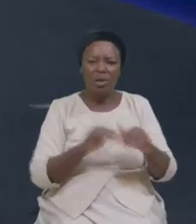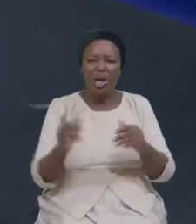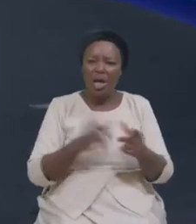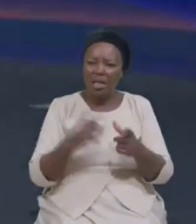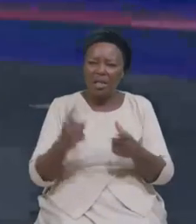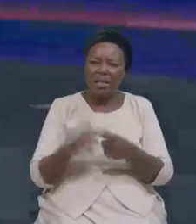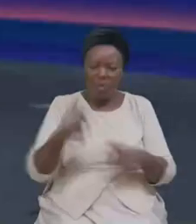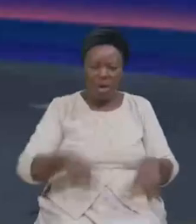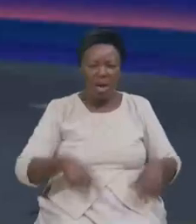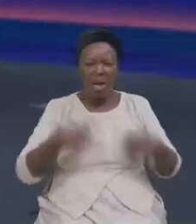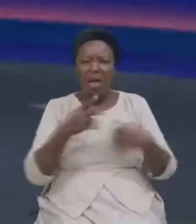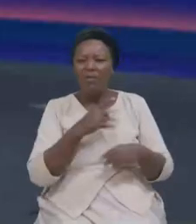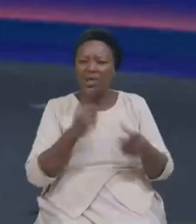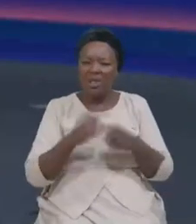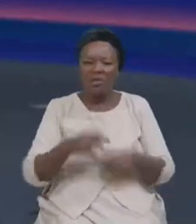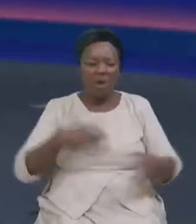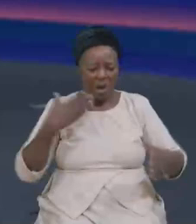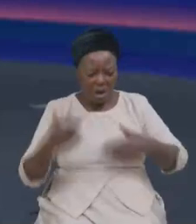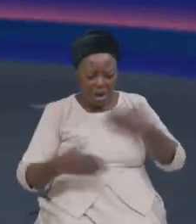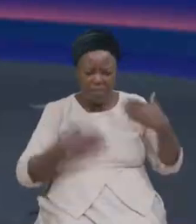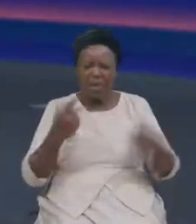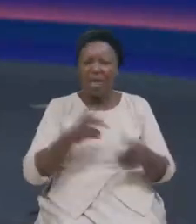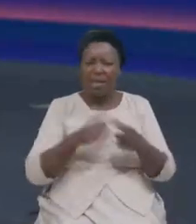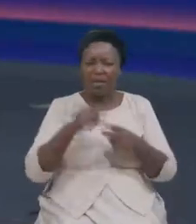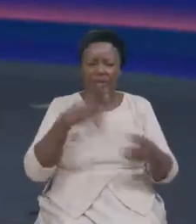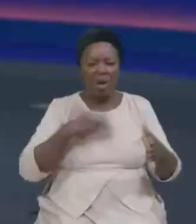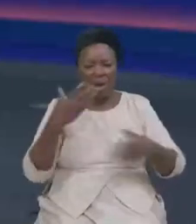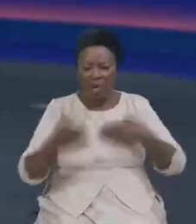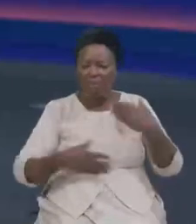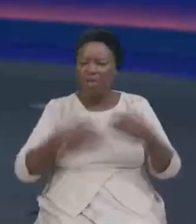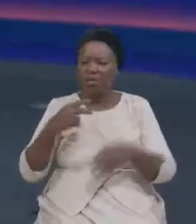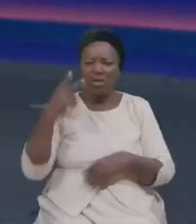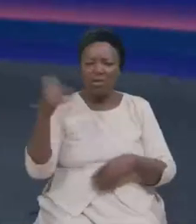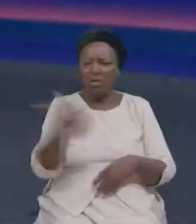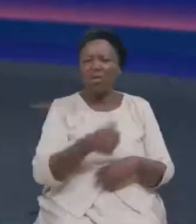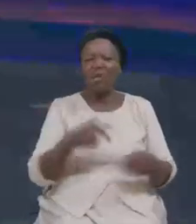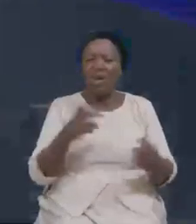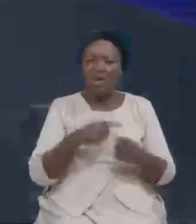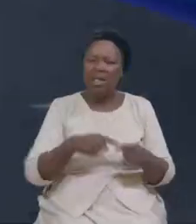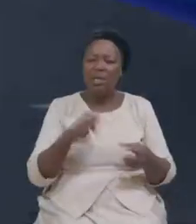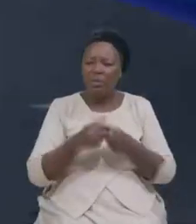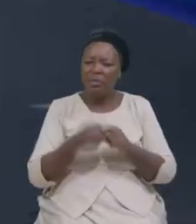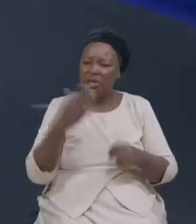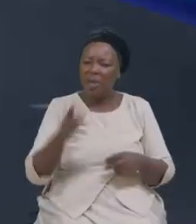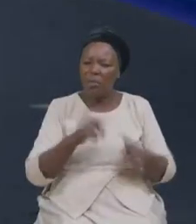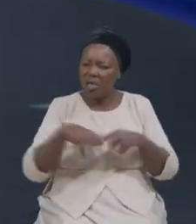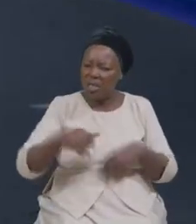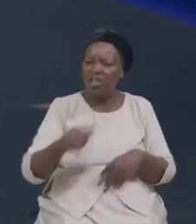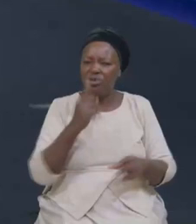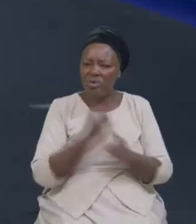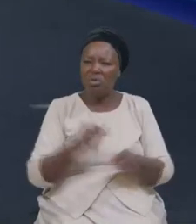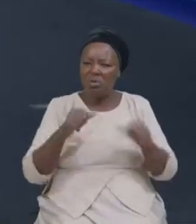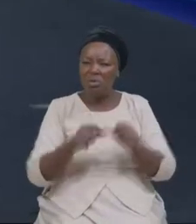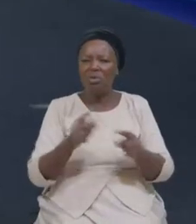ils sont partis, ils sont vivants, ils sont heureux, ils sont contents, joyeux. Parce que nous savons que le problème est réglé. Et dépendant qu'ils s'en